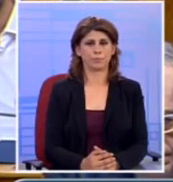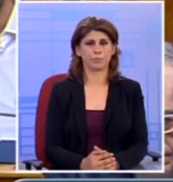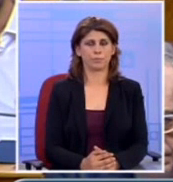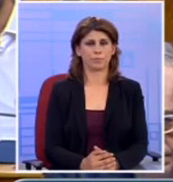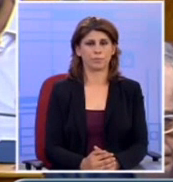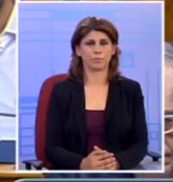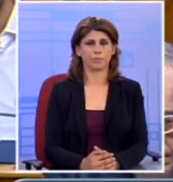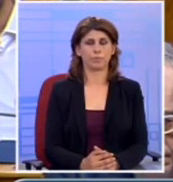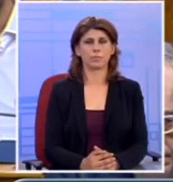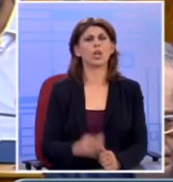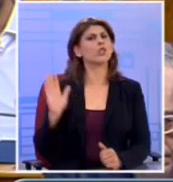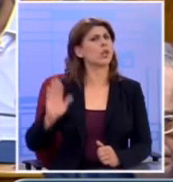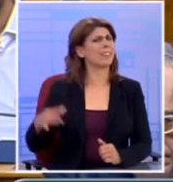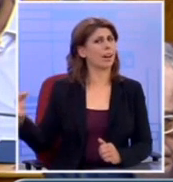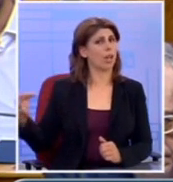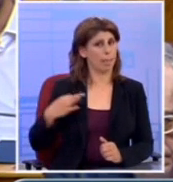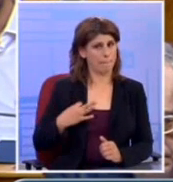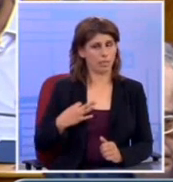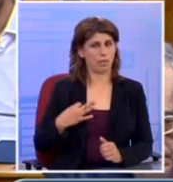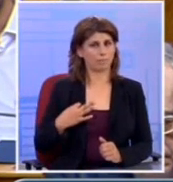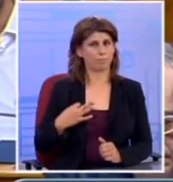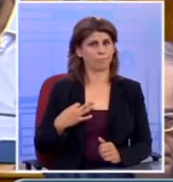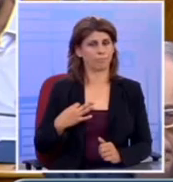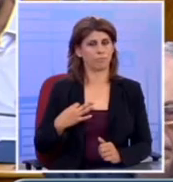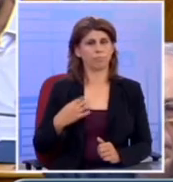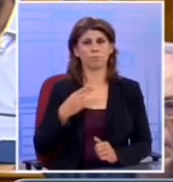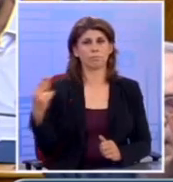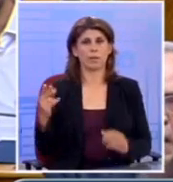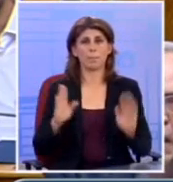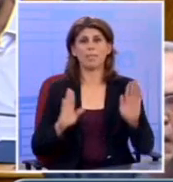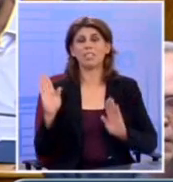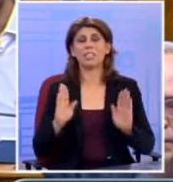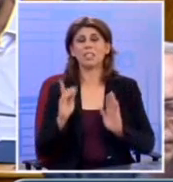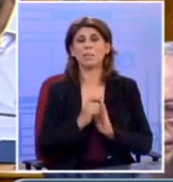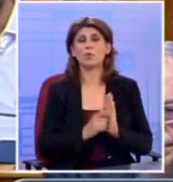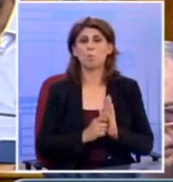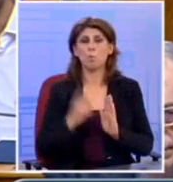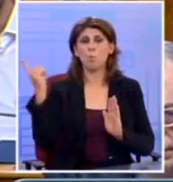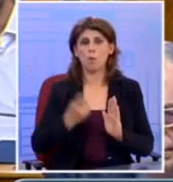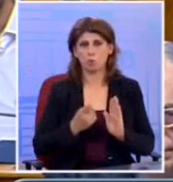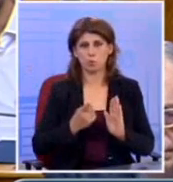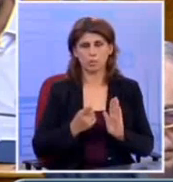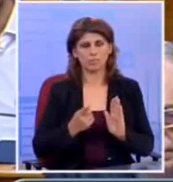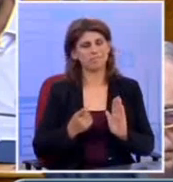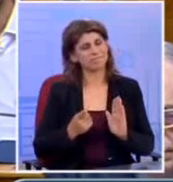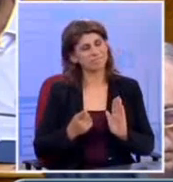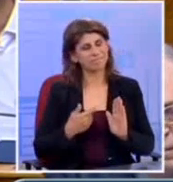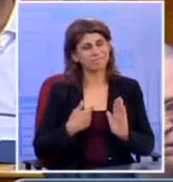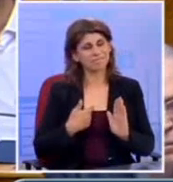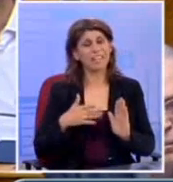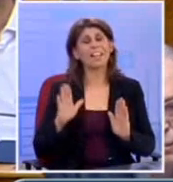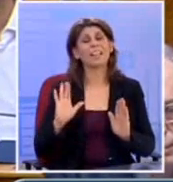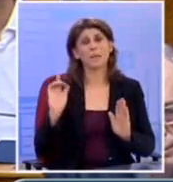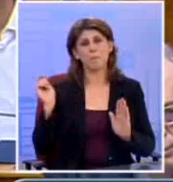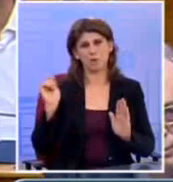Αναφερθήκατε στο τέλος και για τα δημοσκοπικά ποσοστά. Κοιτάξτε, εμείς δεν κάνουμε πολιτική με